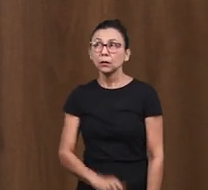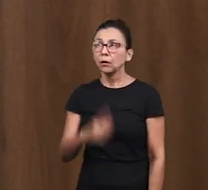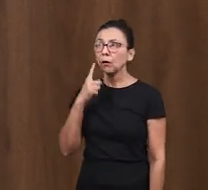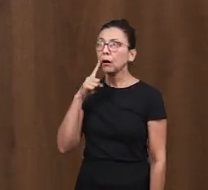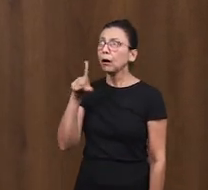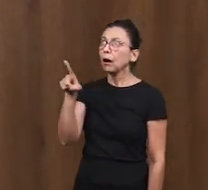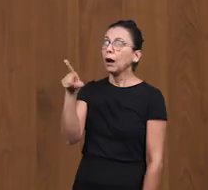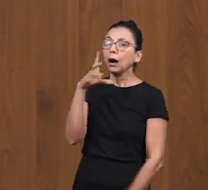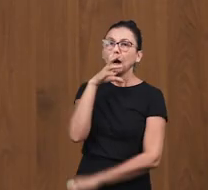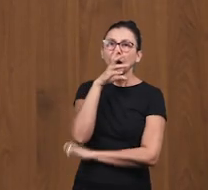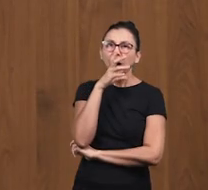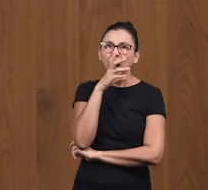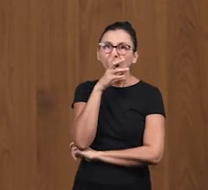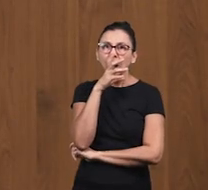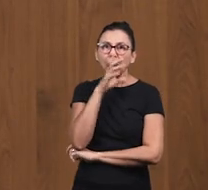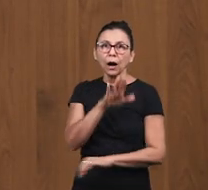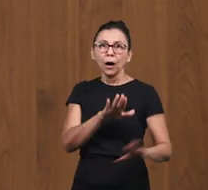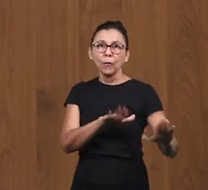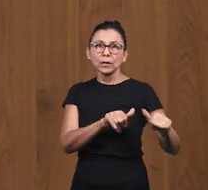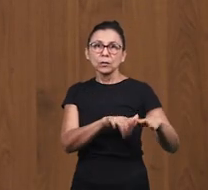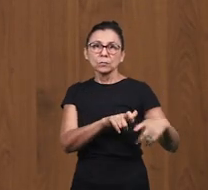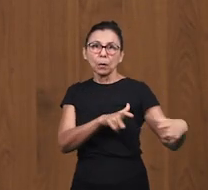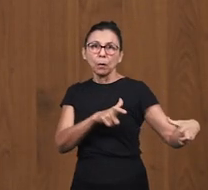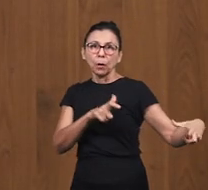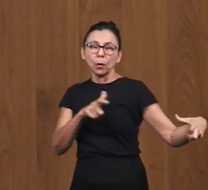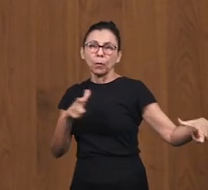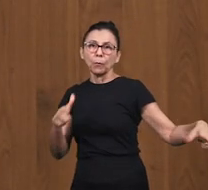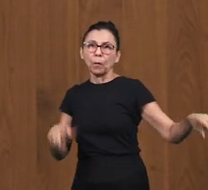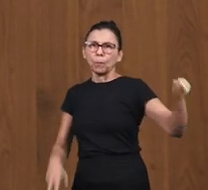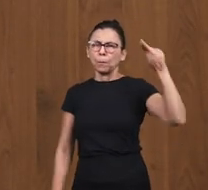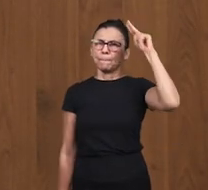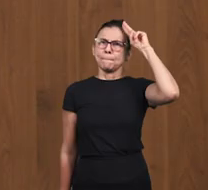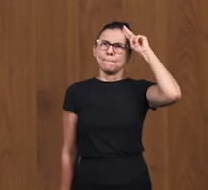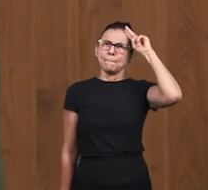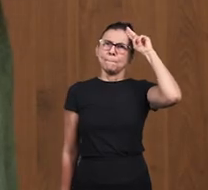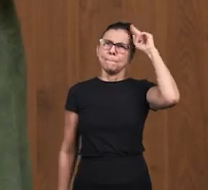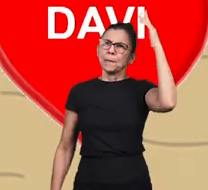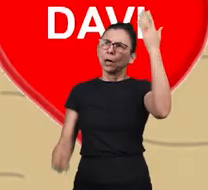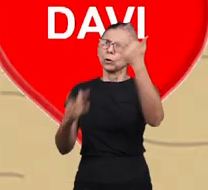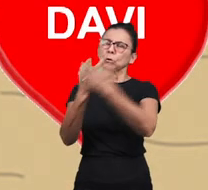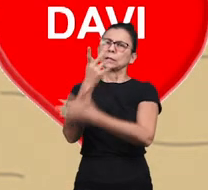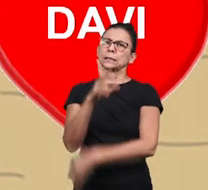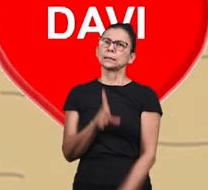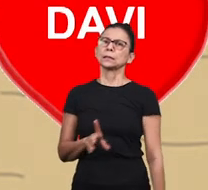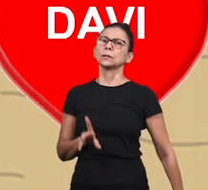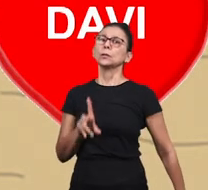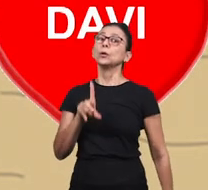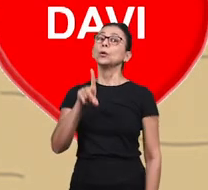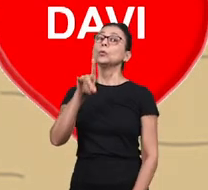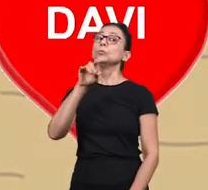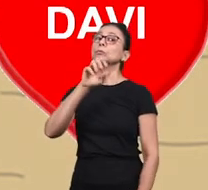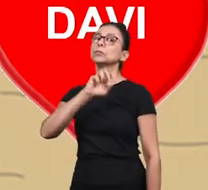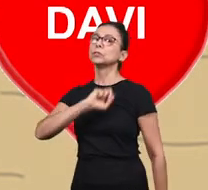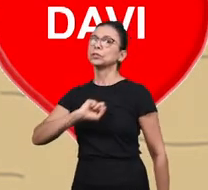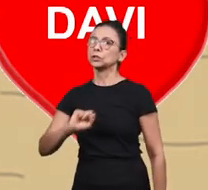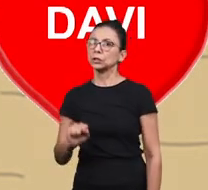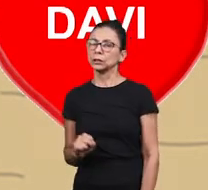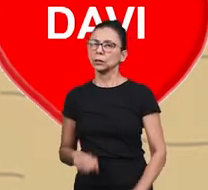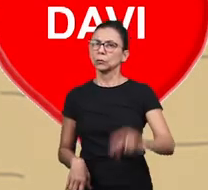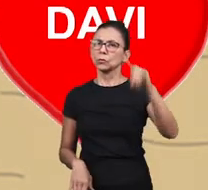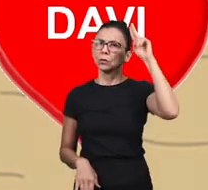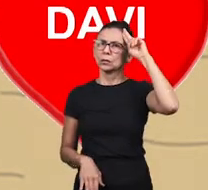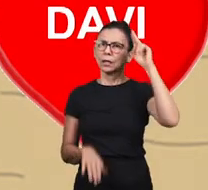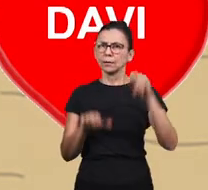Il avait des armées. Regardez combien de soldats le roi David avait ici. Mais un jour, un soldat